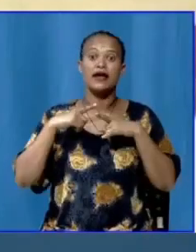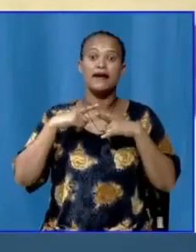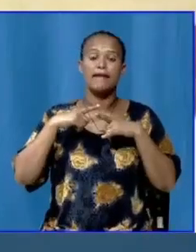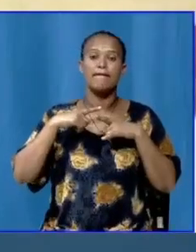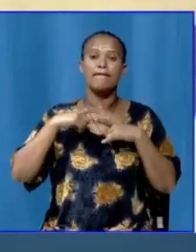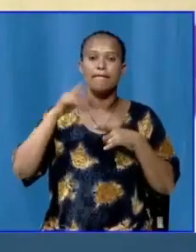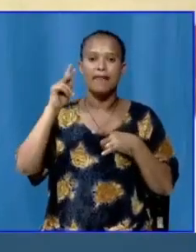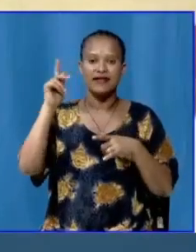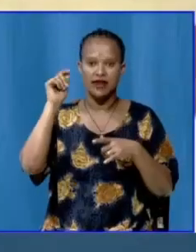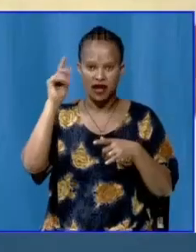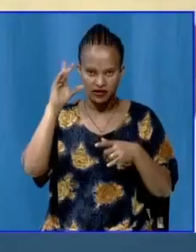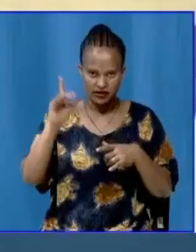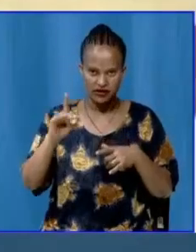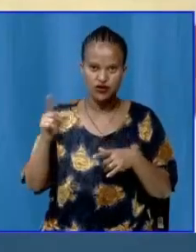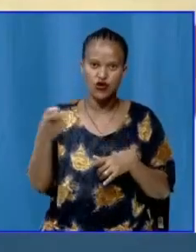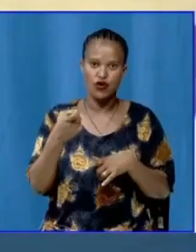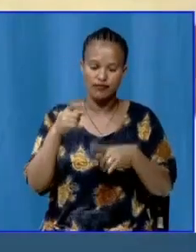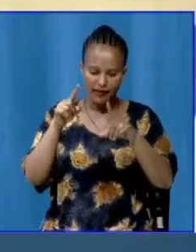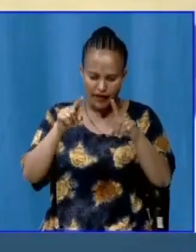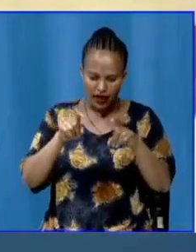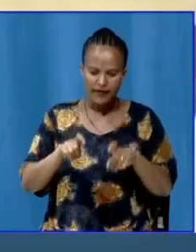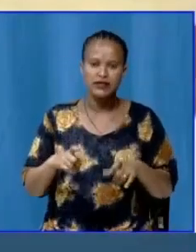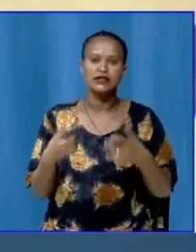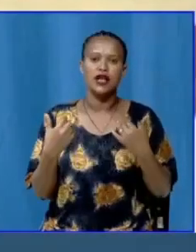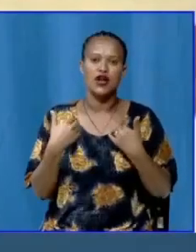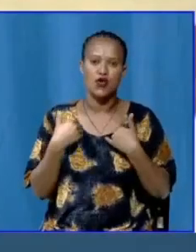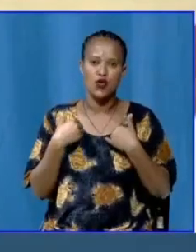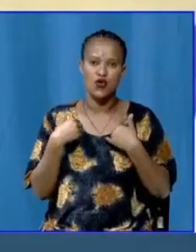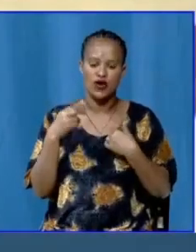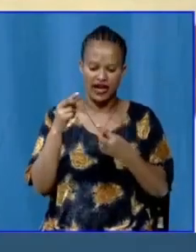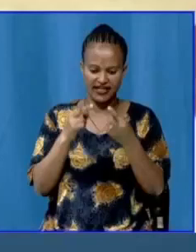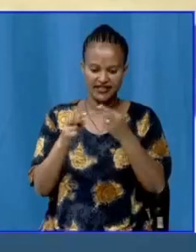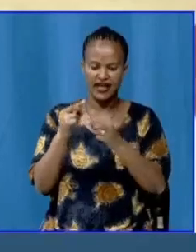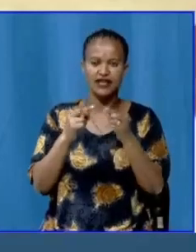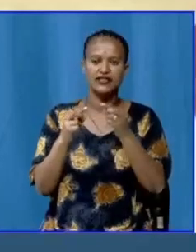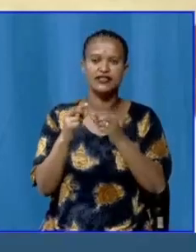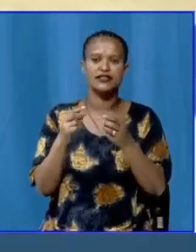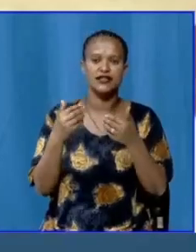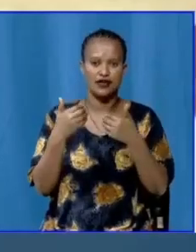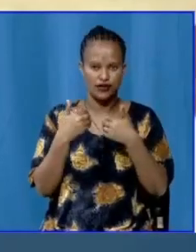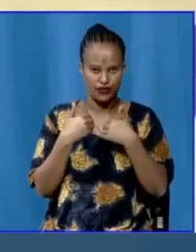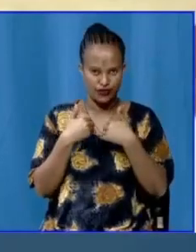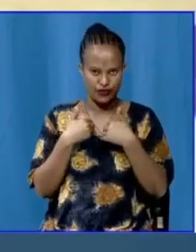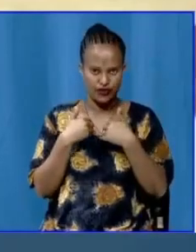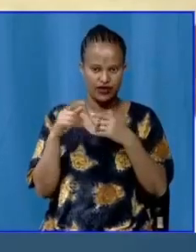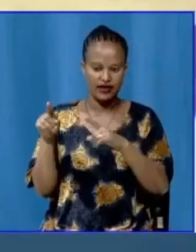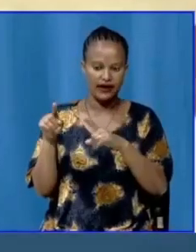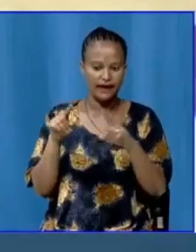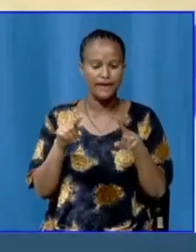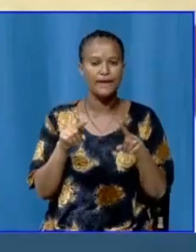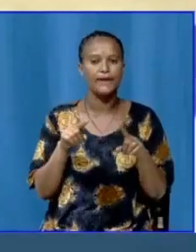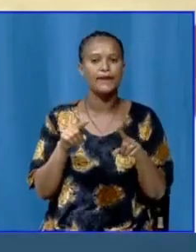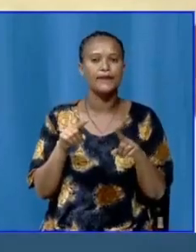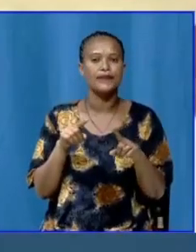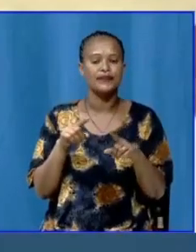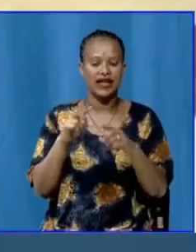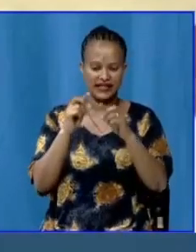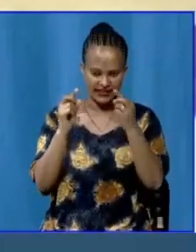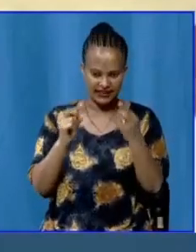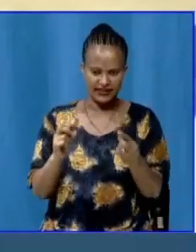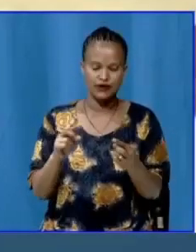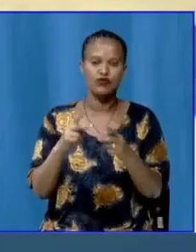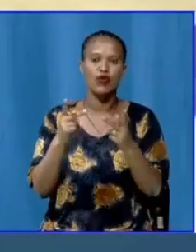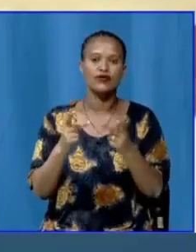ቦታ መመራመሪ ዘለዎ ናይ ቅርሳ ቅርሲ ምስኡ ከም ናይ ቅርሲ ቦታ ከም